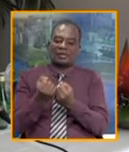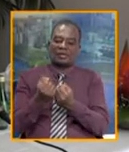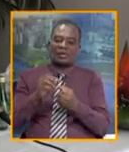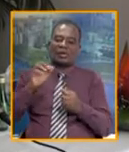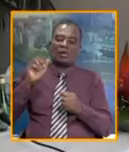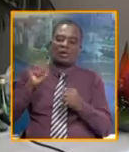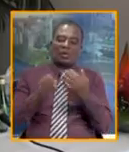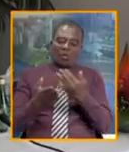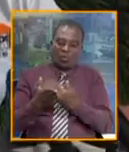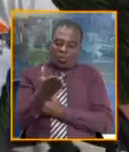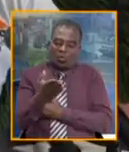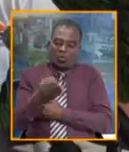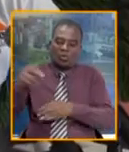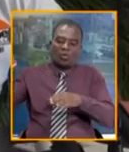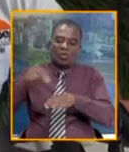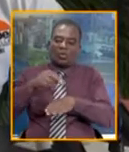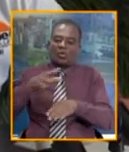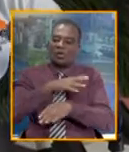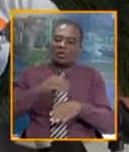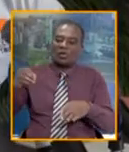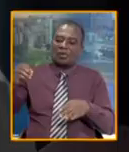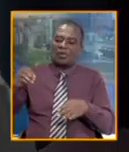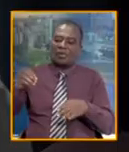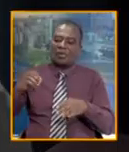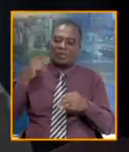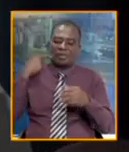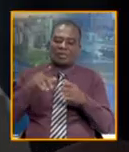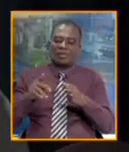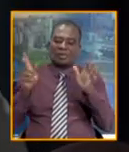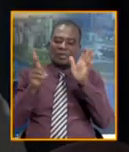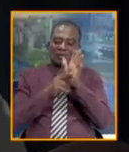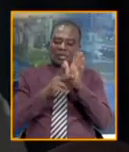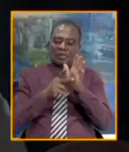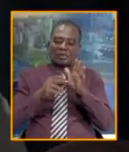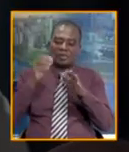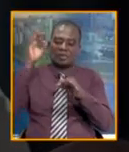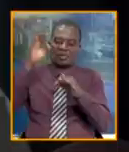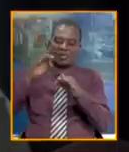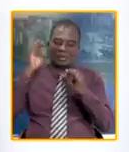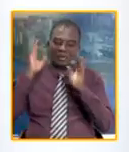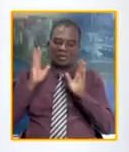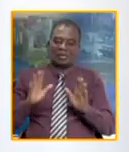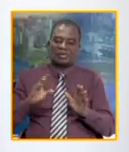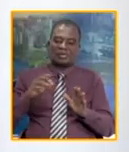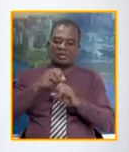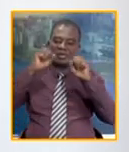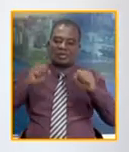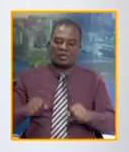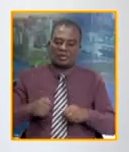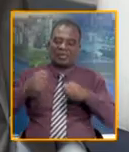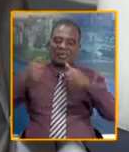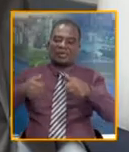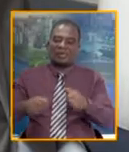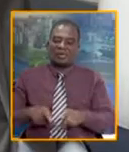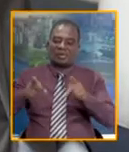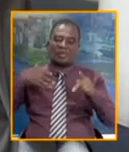son programme de prévention et de monitoring des conflits en prélude aux élections législatives. C'est une stratégie d'urgence qui